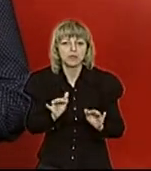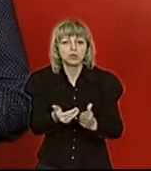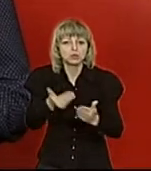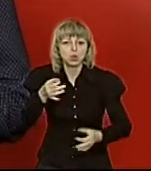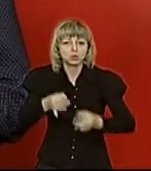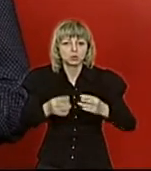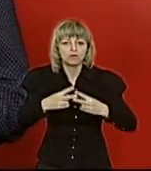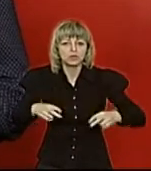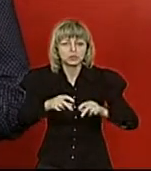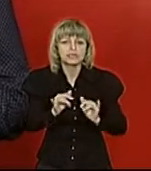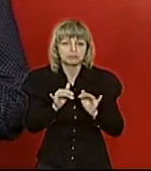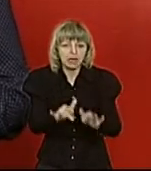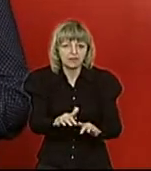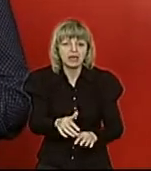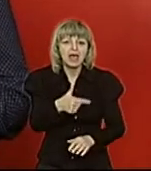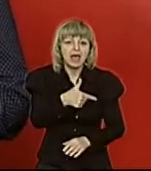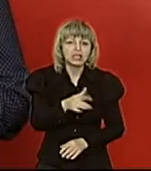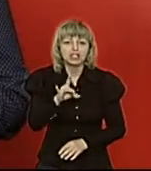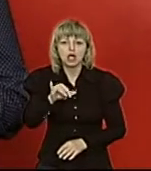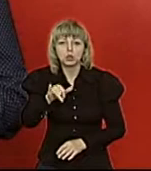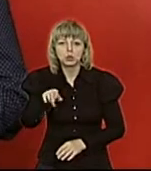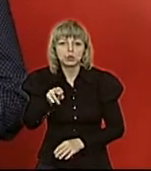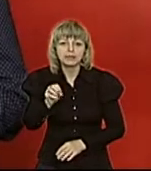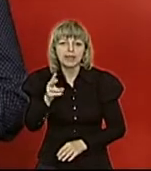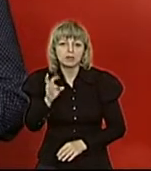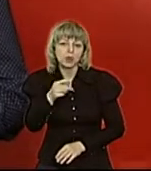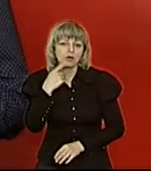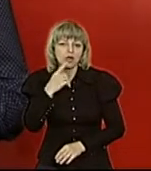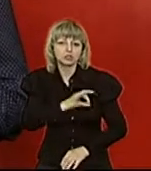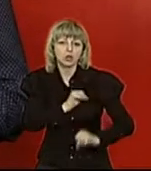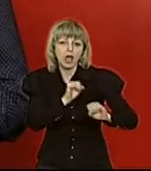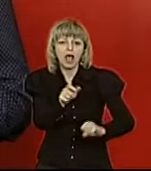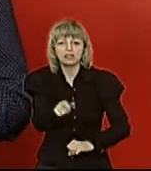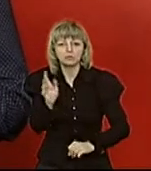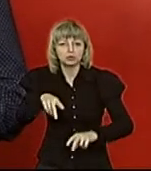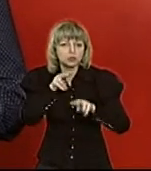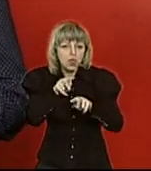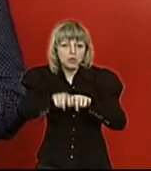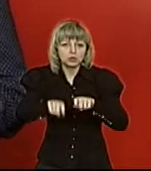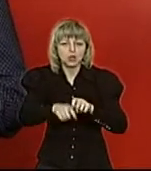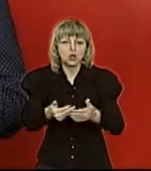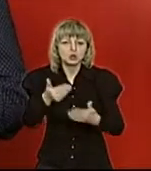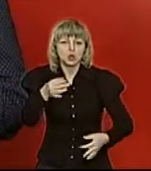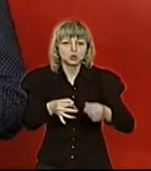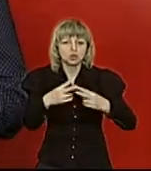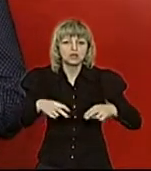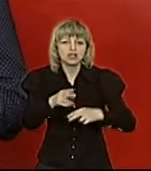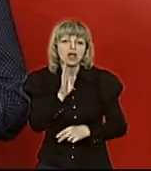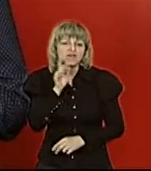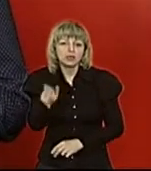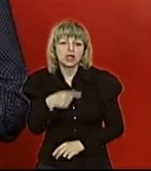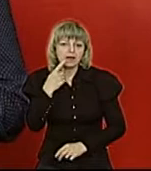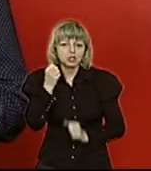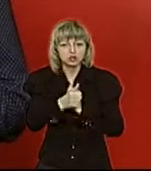досудове розслідування справи. Галина Руденко говорить, що адвокати контролюватимуть досудове розслідування. Вона каже,